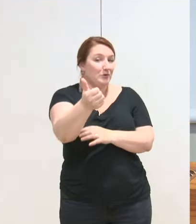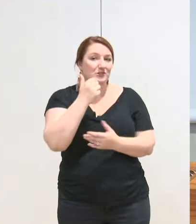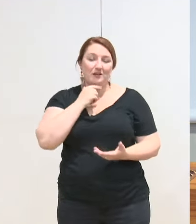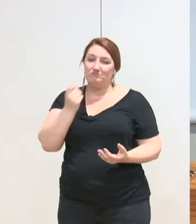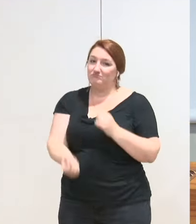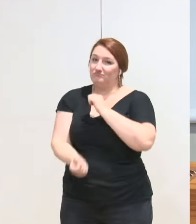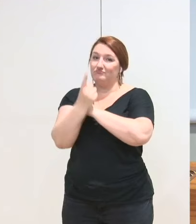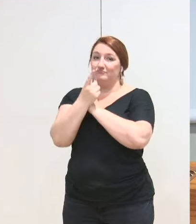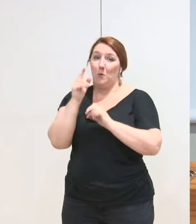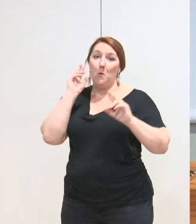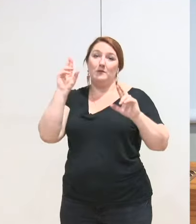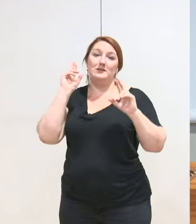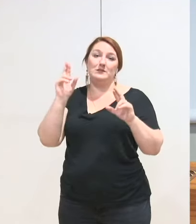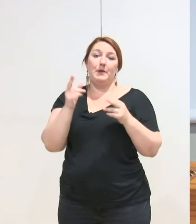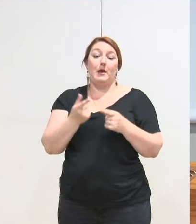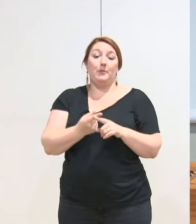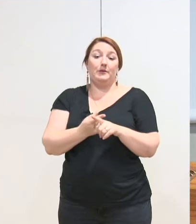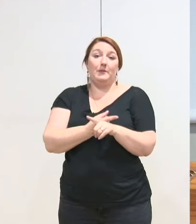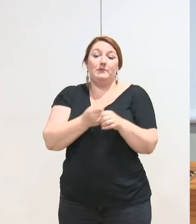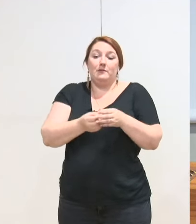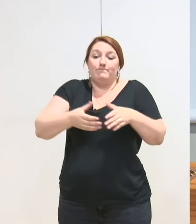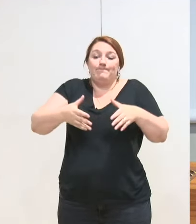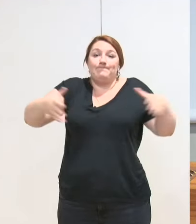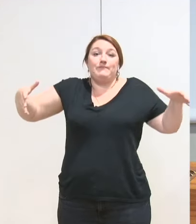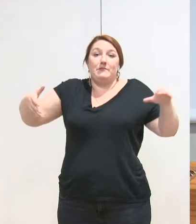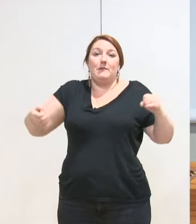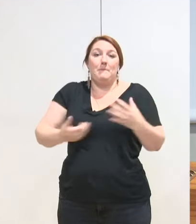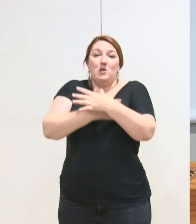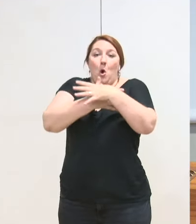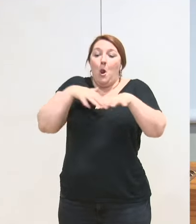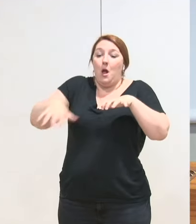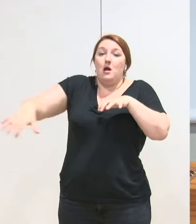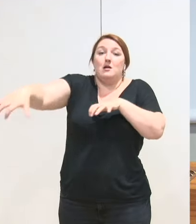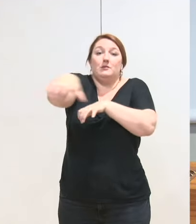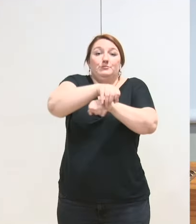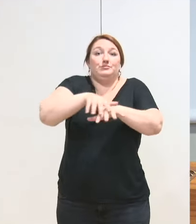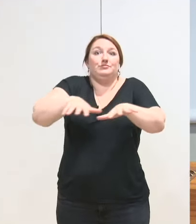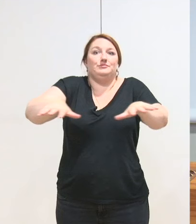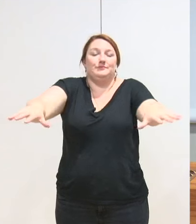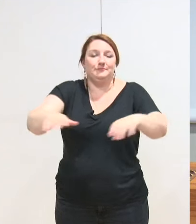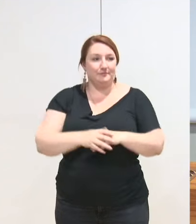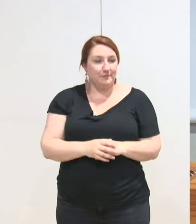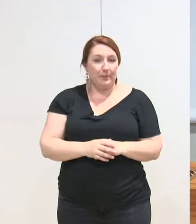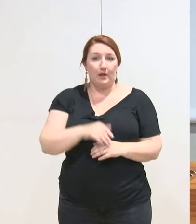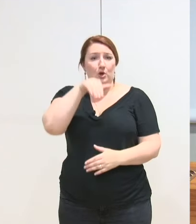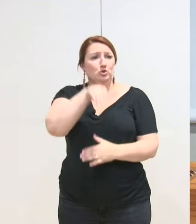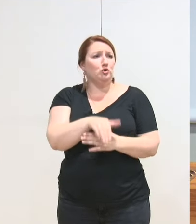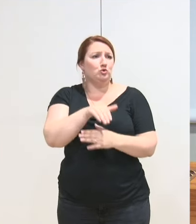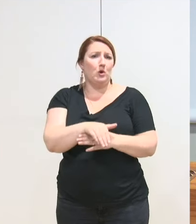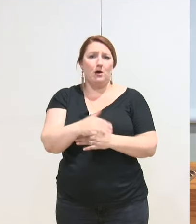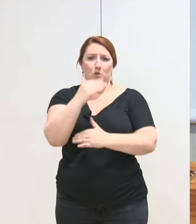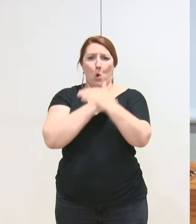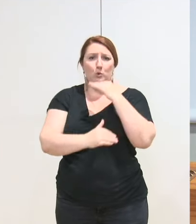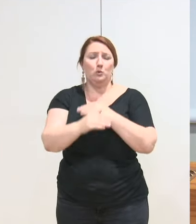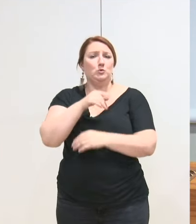deviendra un événement métropolitain l'ordre du jour de ce conseil municipal est chargé notamment avec